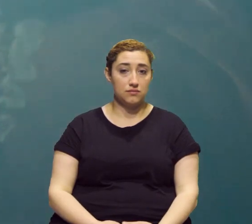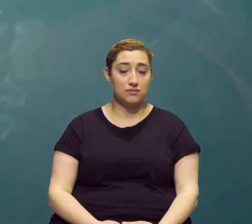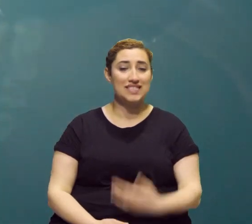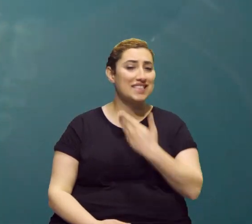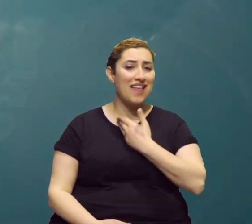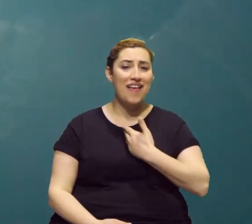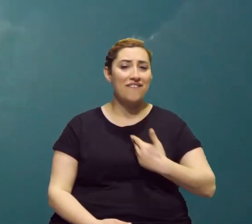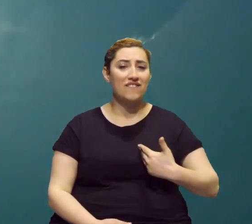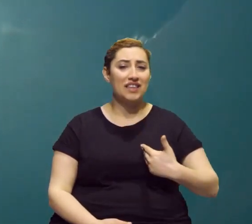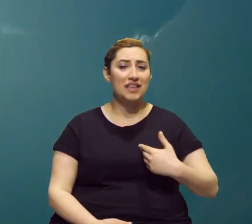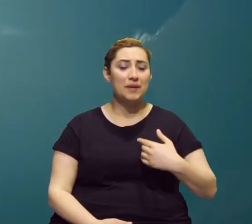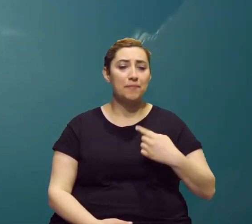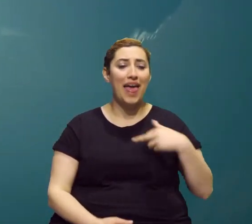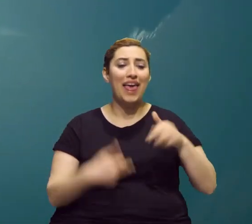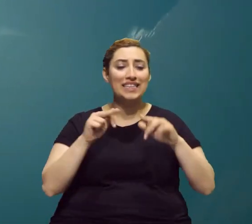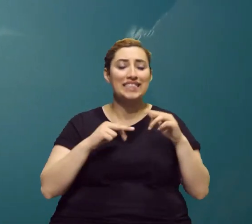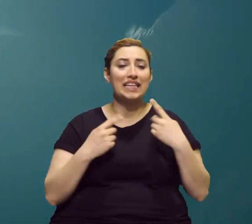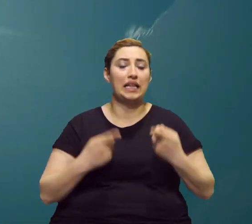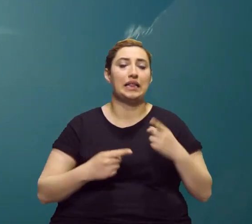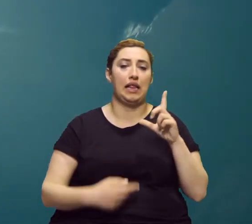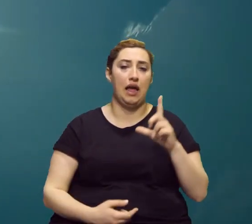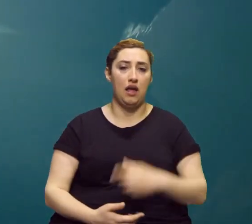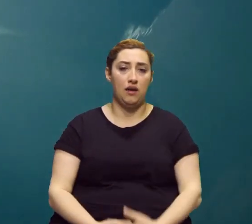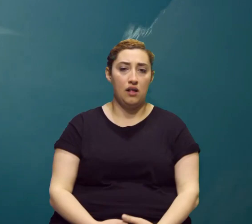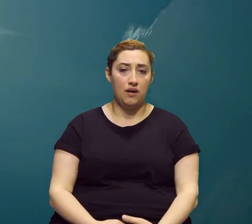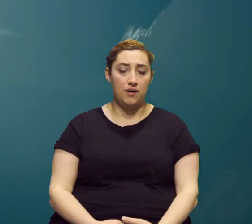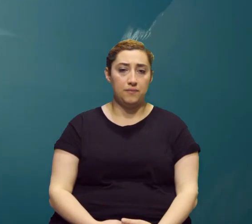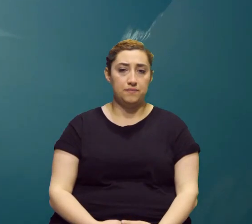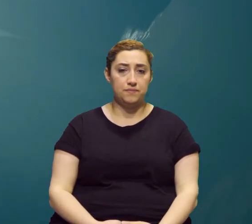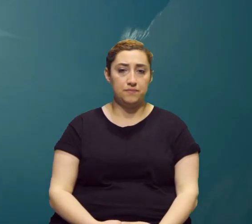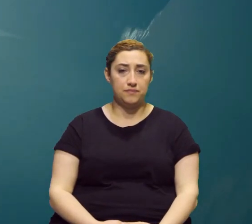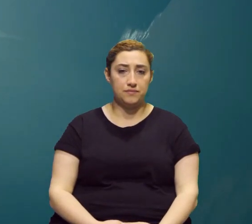Sevgi bir zaaftır Leyla.